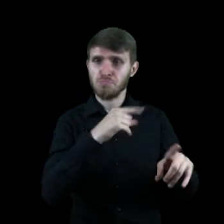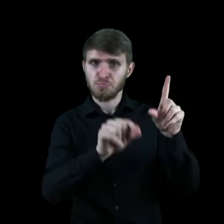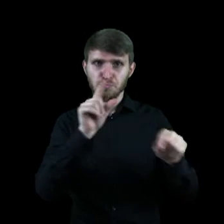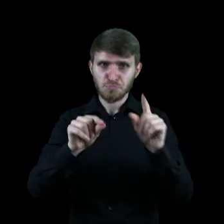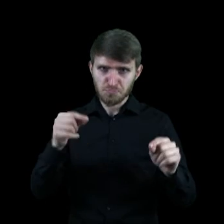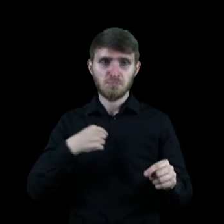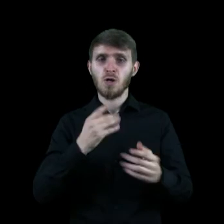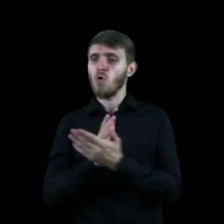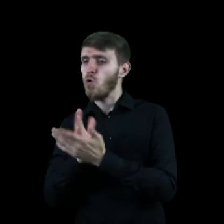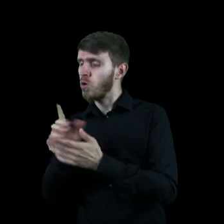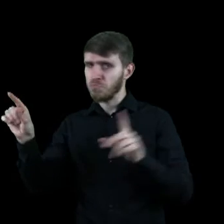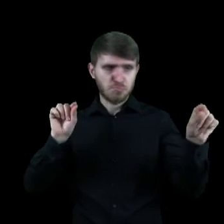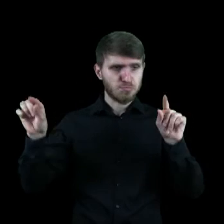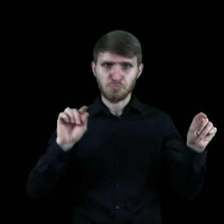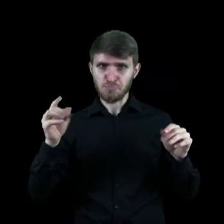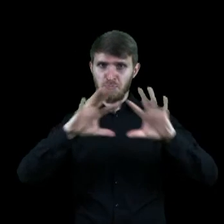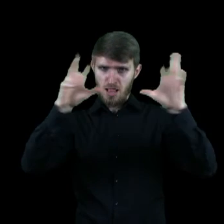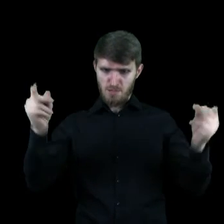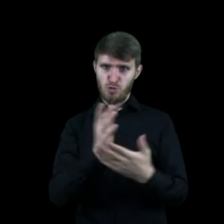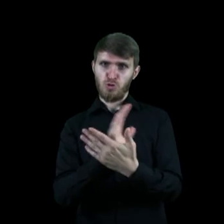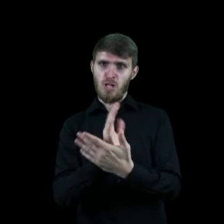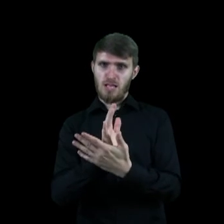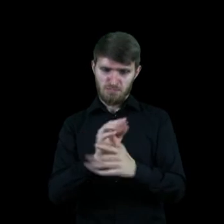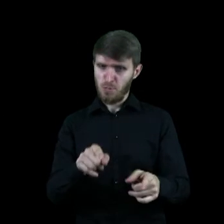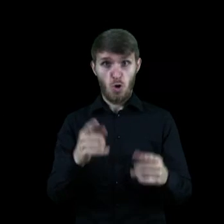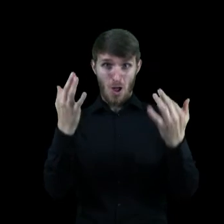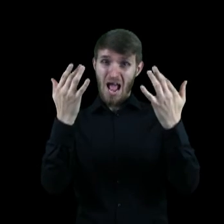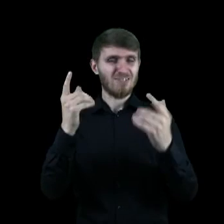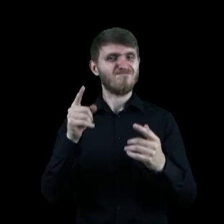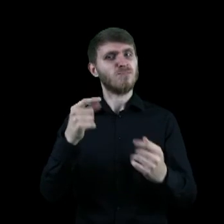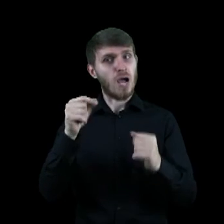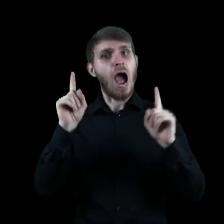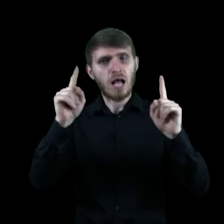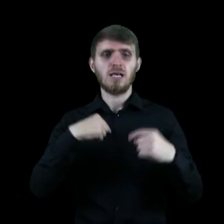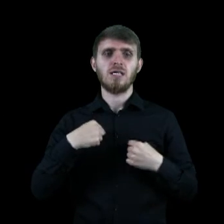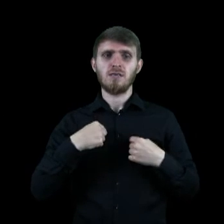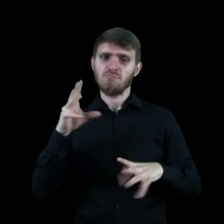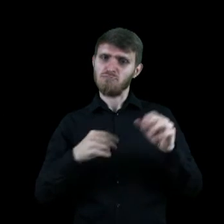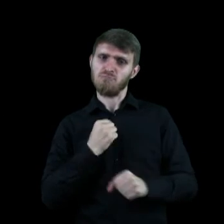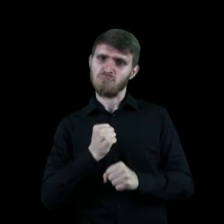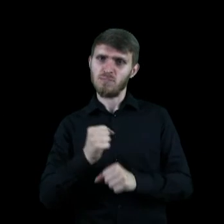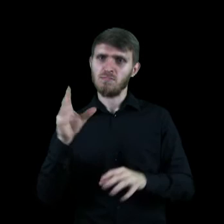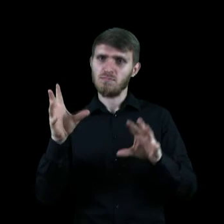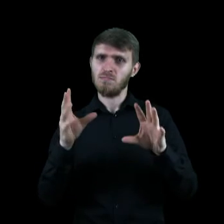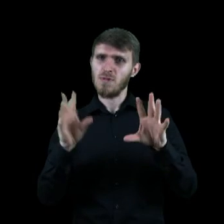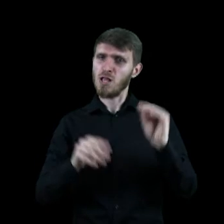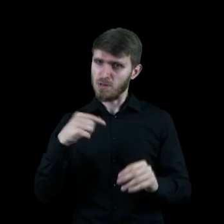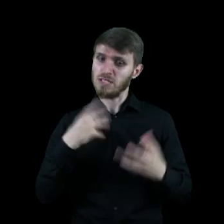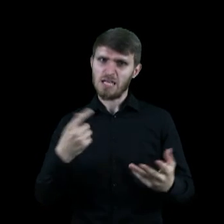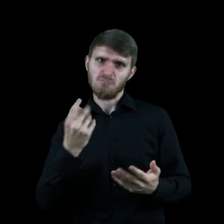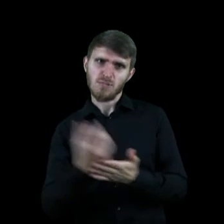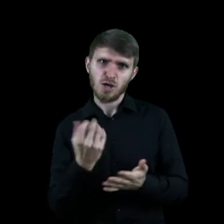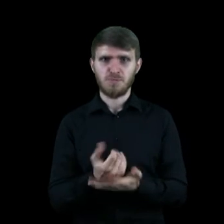Wziąłbym parę produktów, wypróbowałbym trochę usług, żeby obliczyć rzetelną średnią. To nie jest proste, ale jako